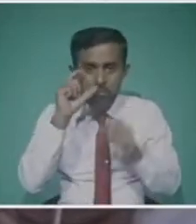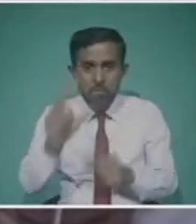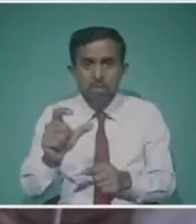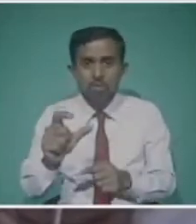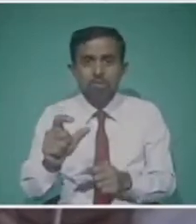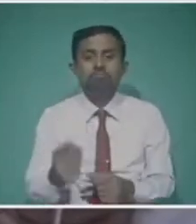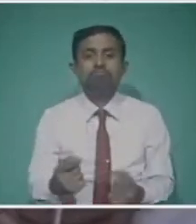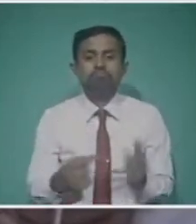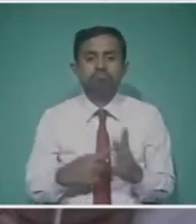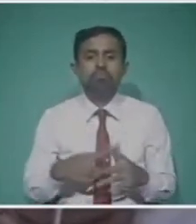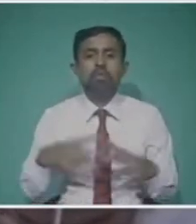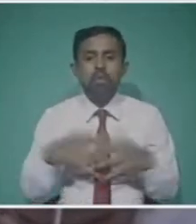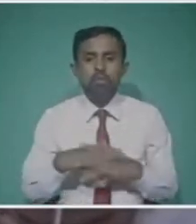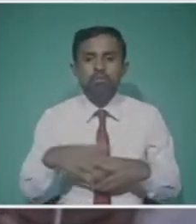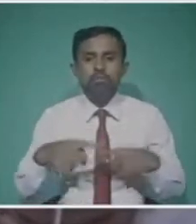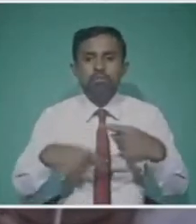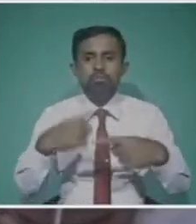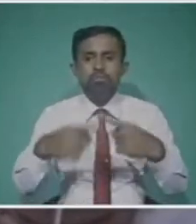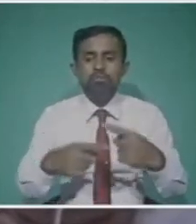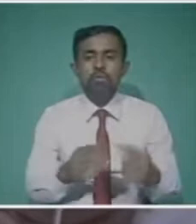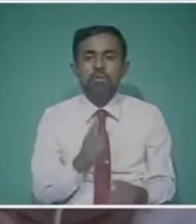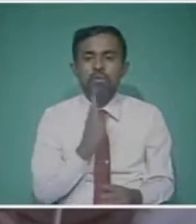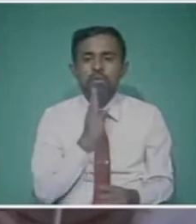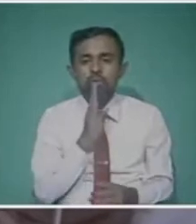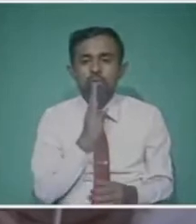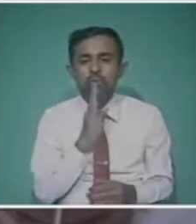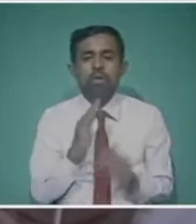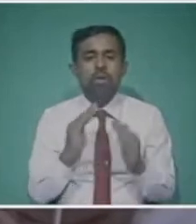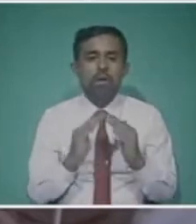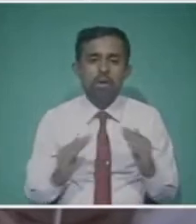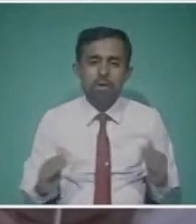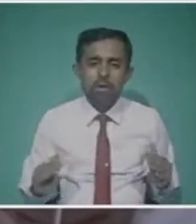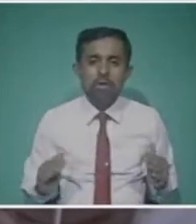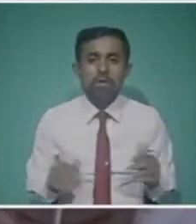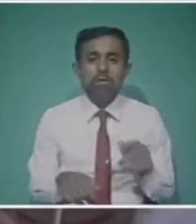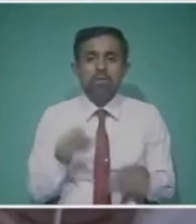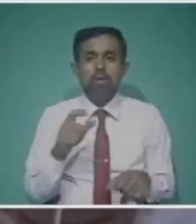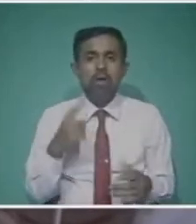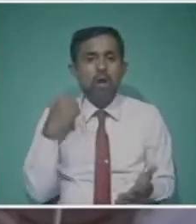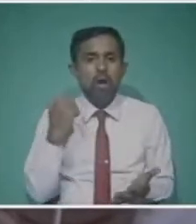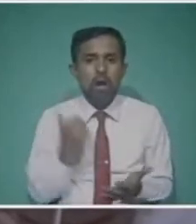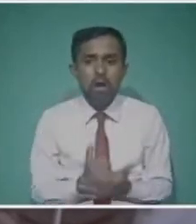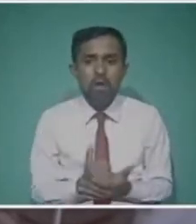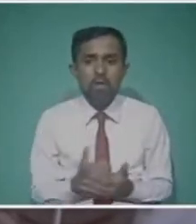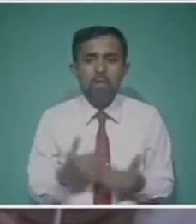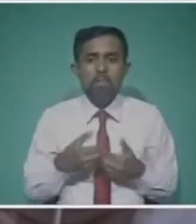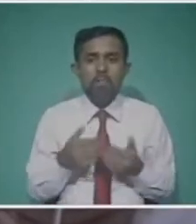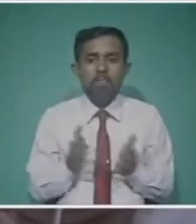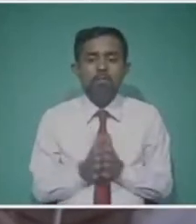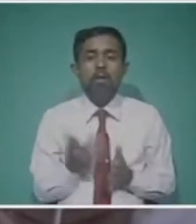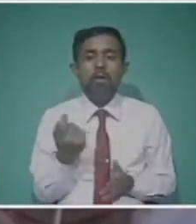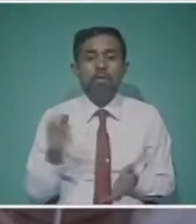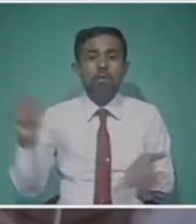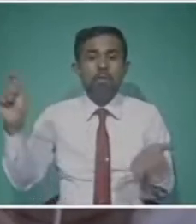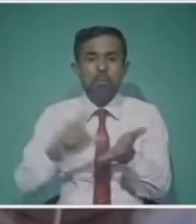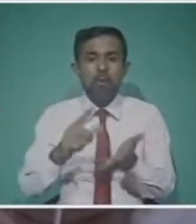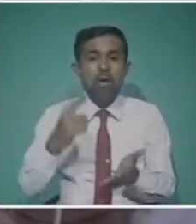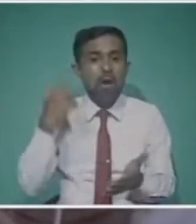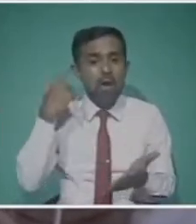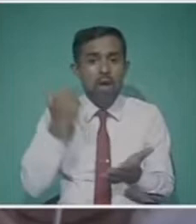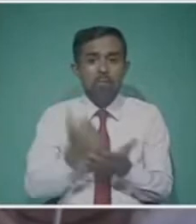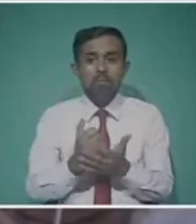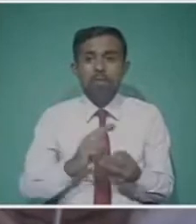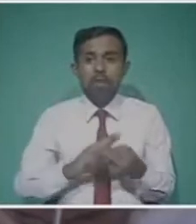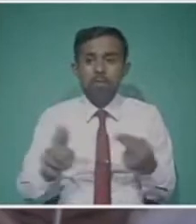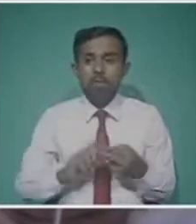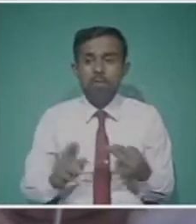අයට අවශ්‍ය නීති ක්‍රියාත්මක කරලා අහිංසක විදියට ගෙවල් වල ඉන්න මිනිස්සුන් අමාරුවේ දාලා තමන්ගේ සල්ලි එවනකොට අමාරුවේ දාන්න එපා කියලාත්